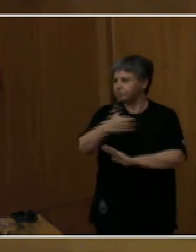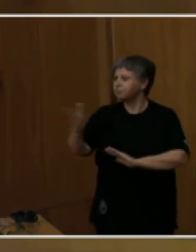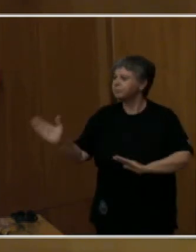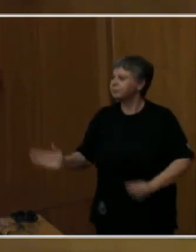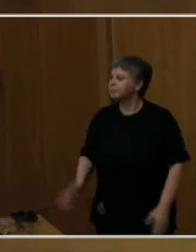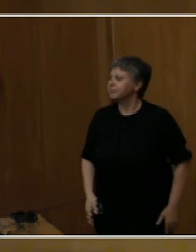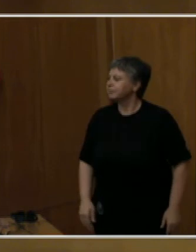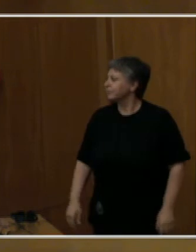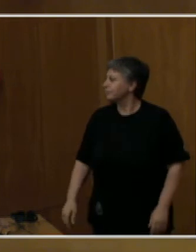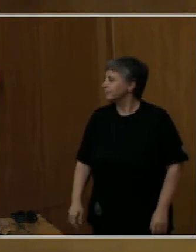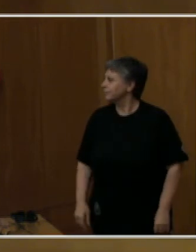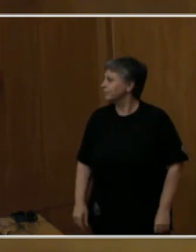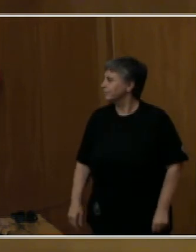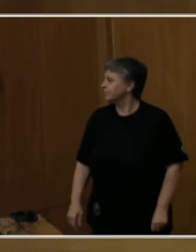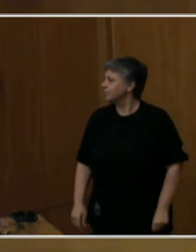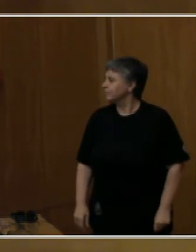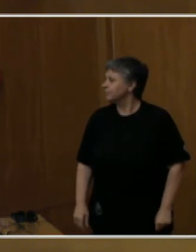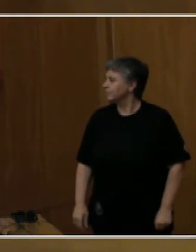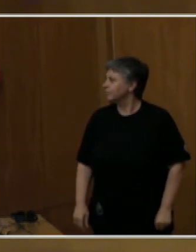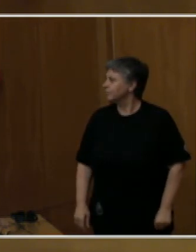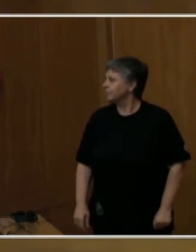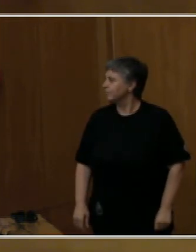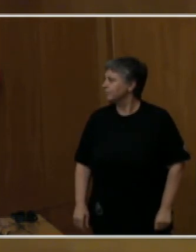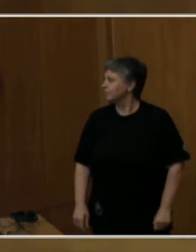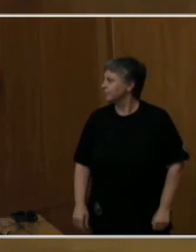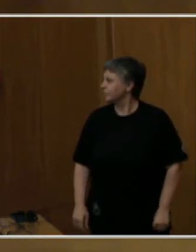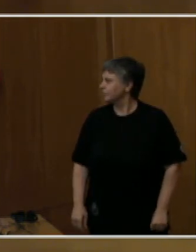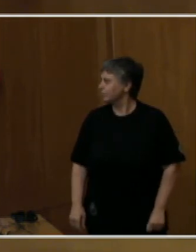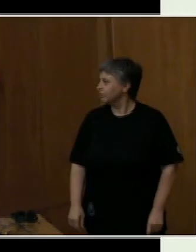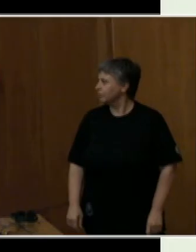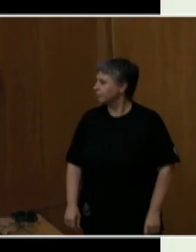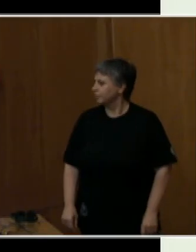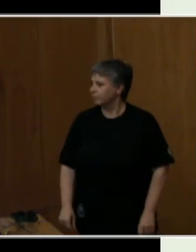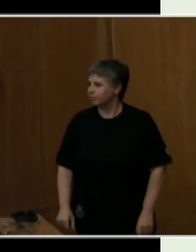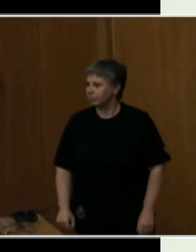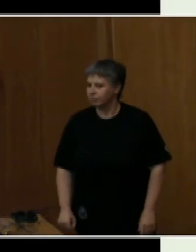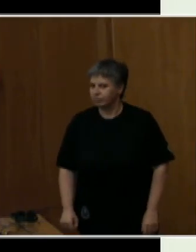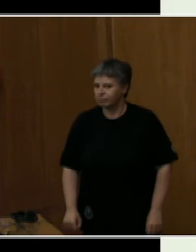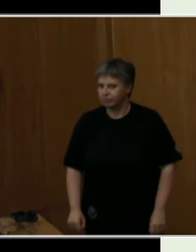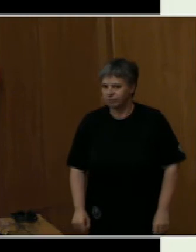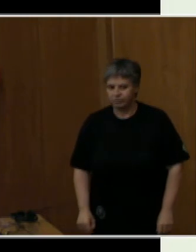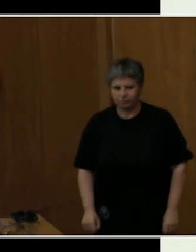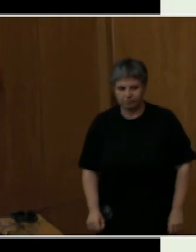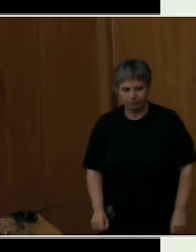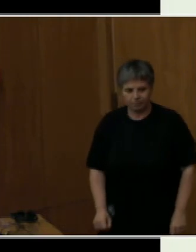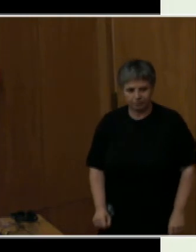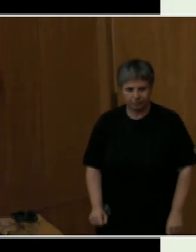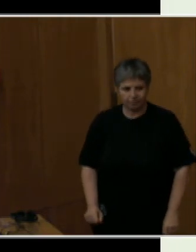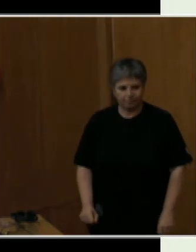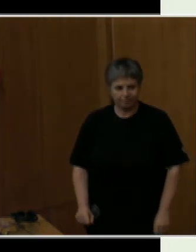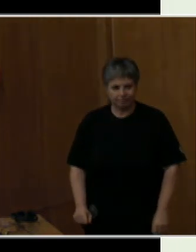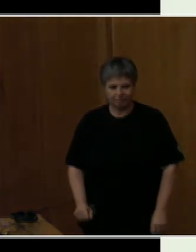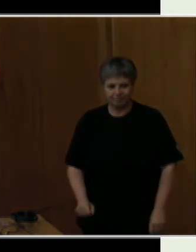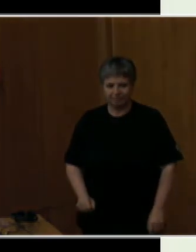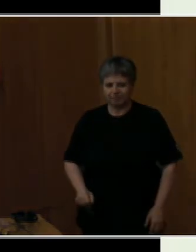Νομίζω ότι ένα μέρος παρουσίασης μου έχει σχεδόν καλυφθεί λιγάκι, αλλά θα κάνω και εγώ τη δική μου προσπάθεια. Αρχικώς